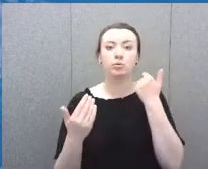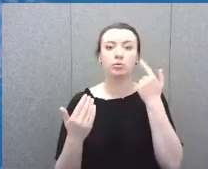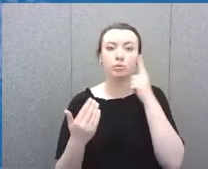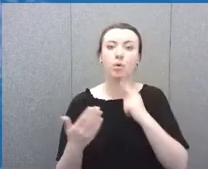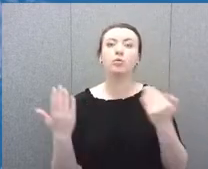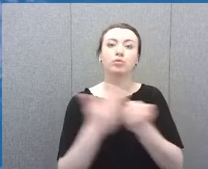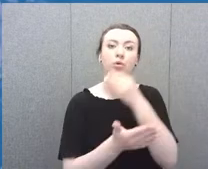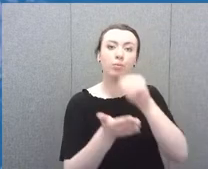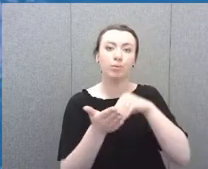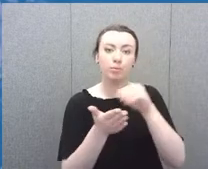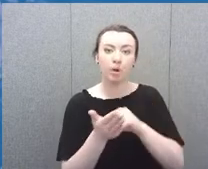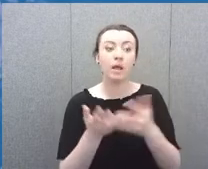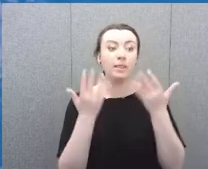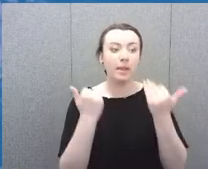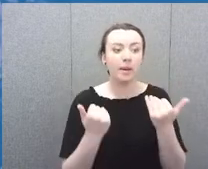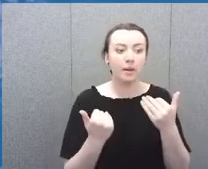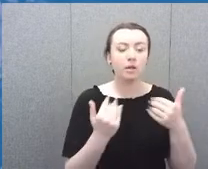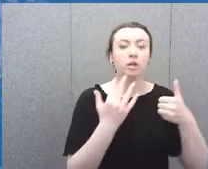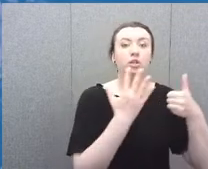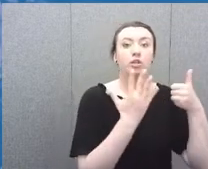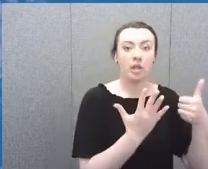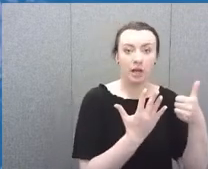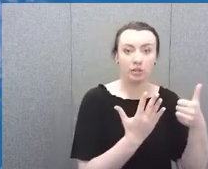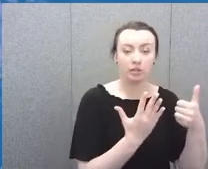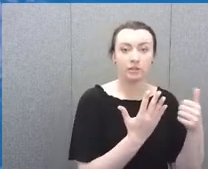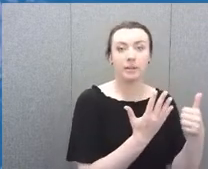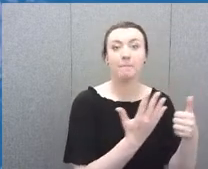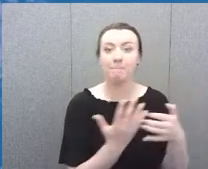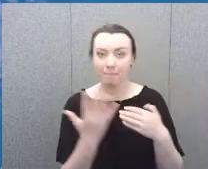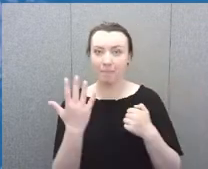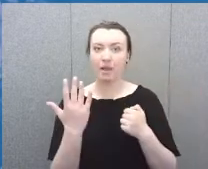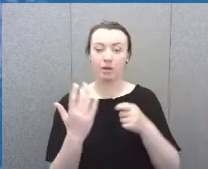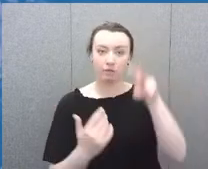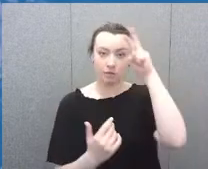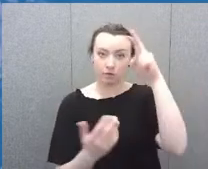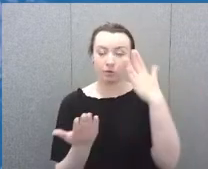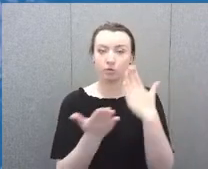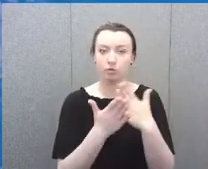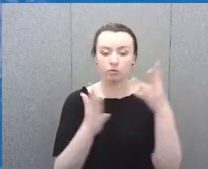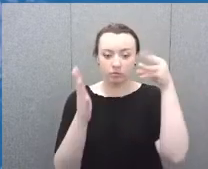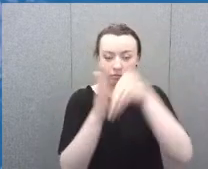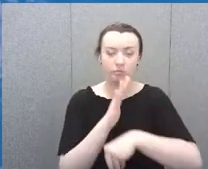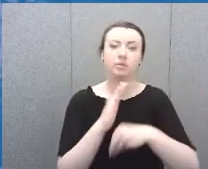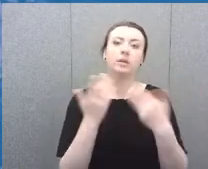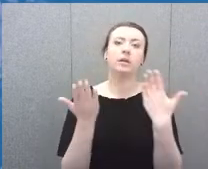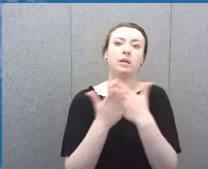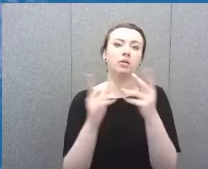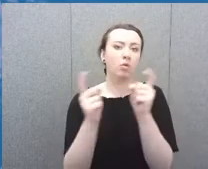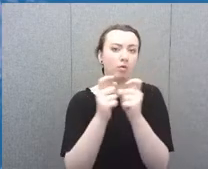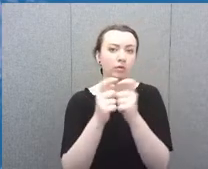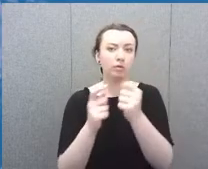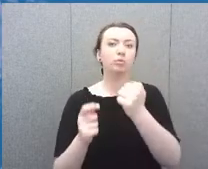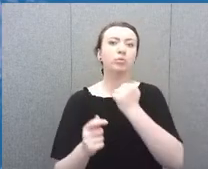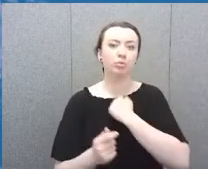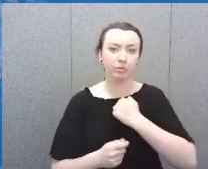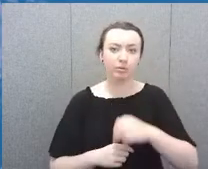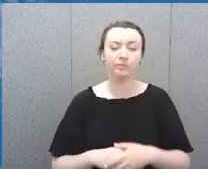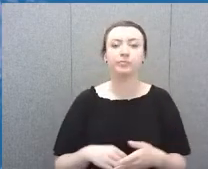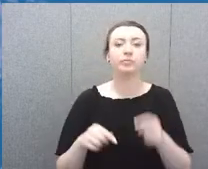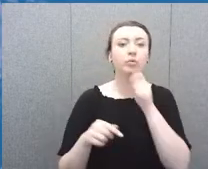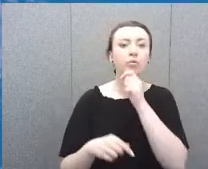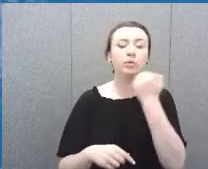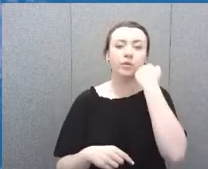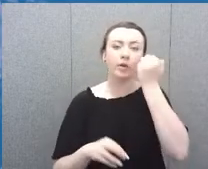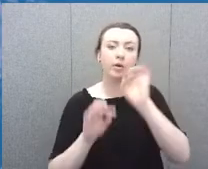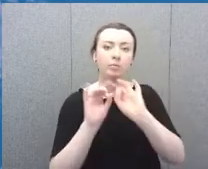Восточного партнерства так или иначе существуют конфликты. Я чуть позже расскажу про про Беларусь. Это не